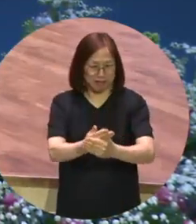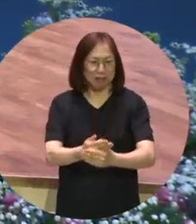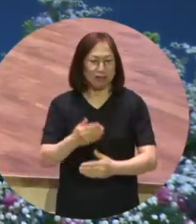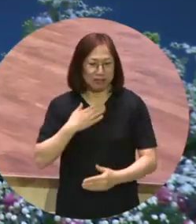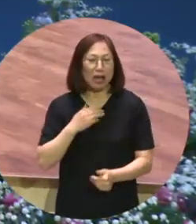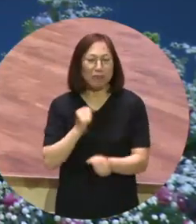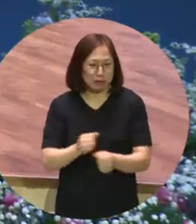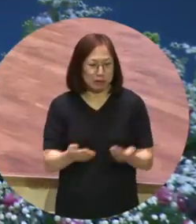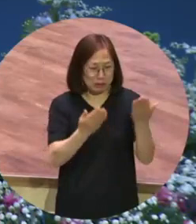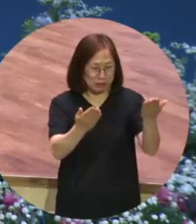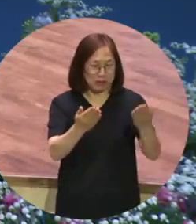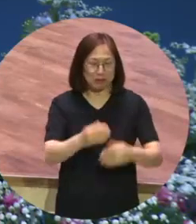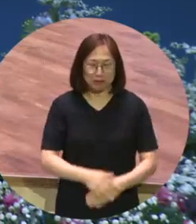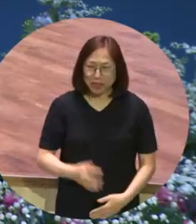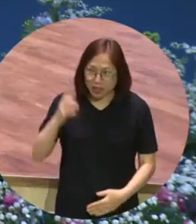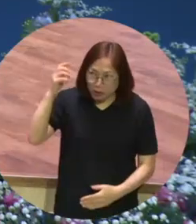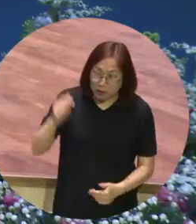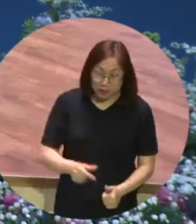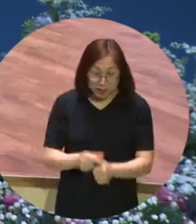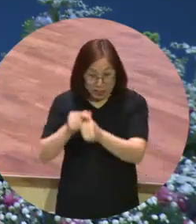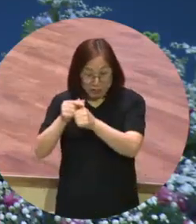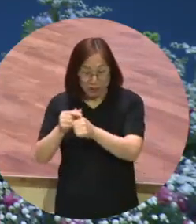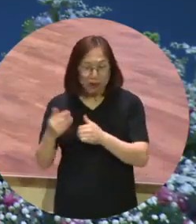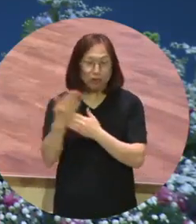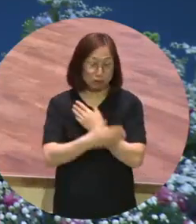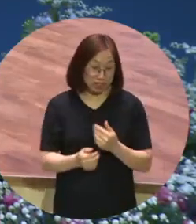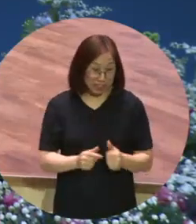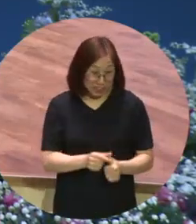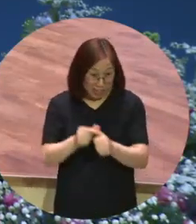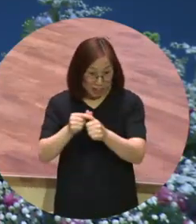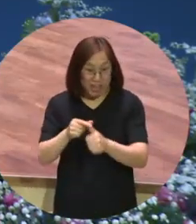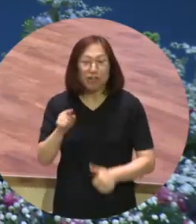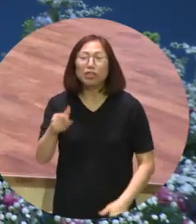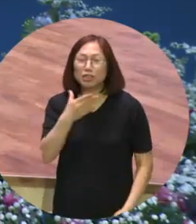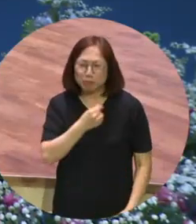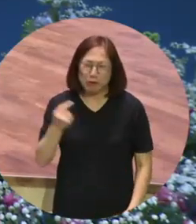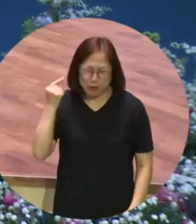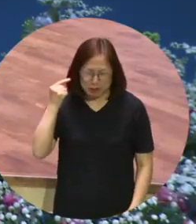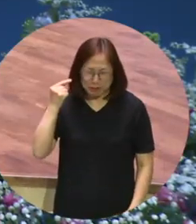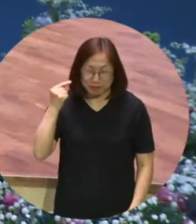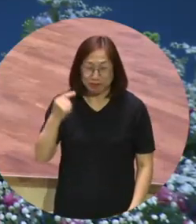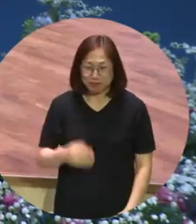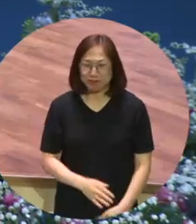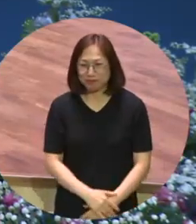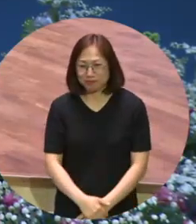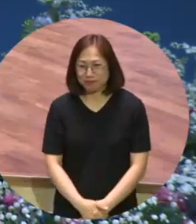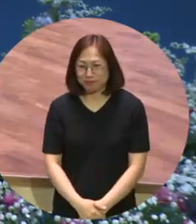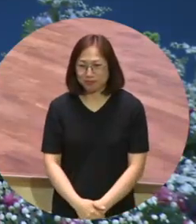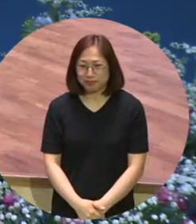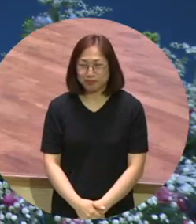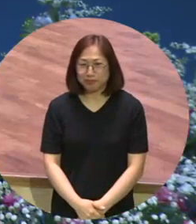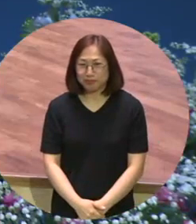영혼 살리지 육신 살리지 이게 복음이라고 복음. 여러분은요